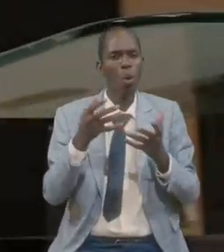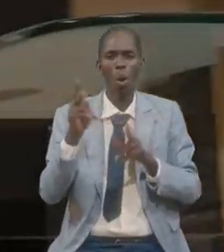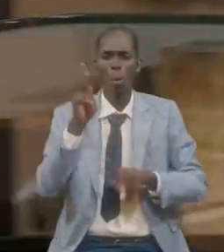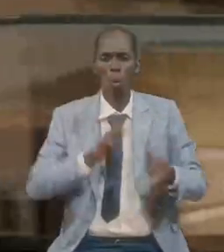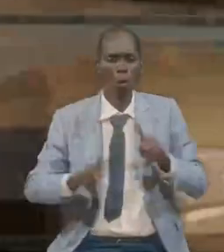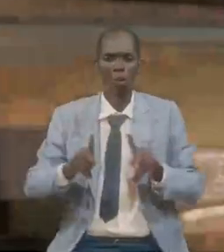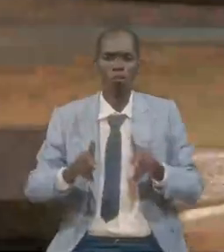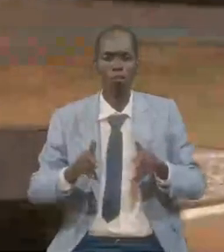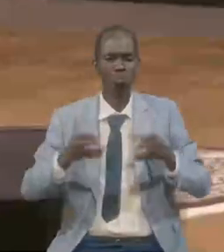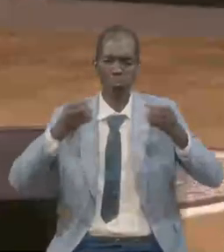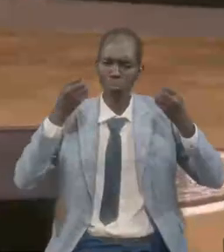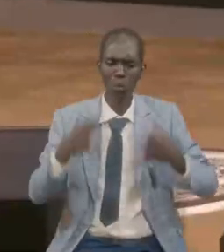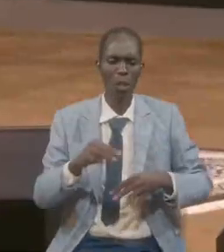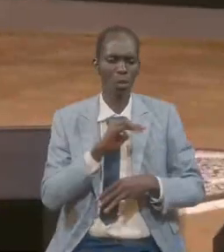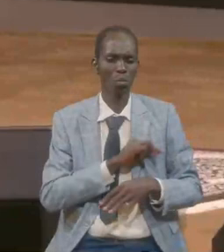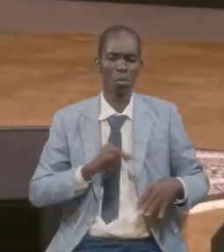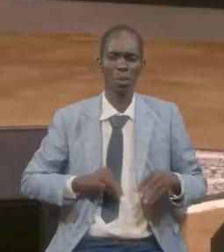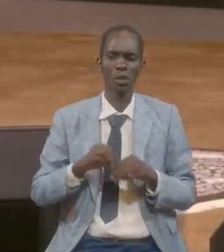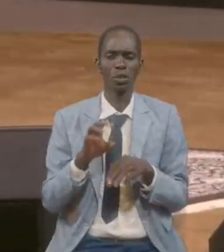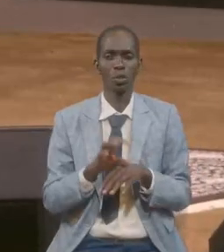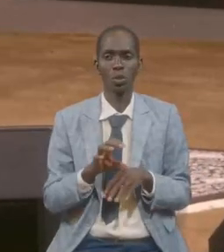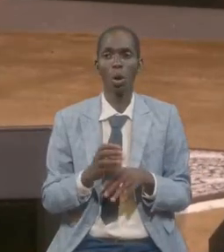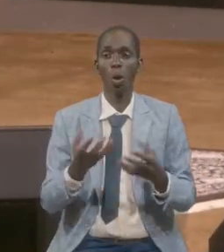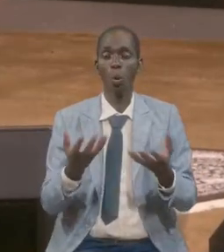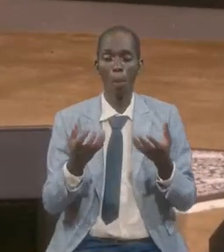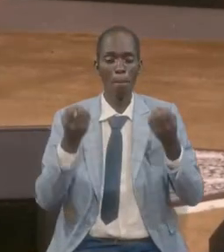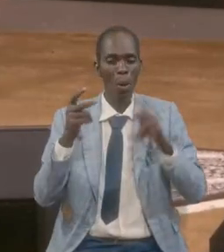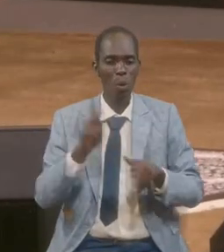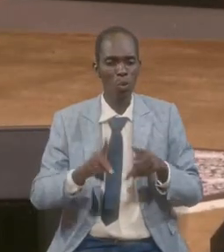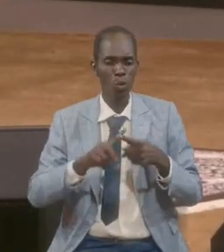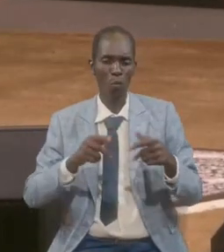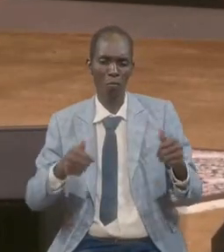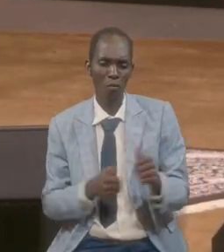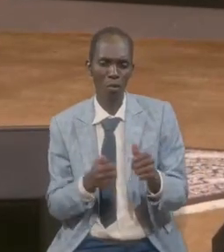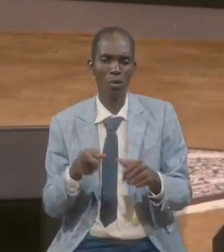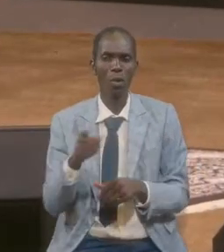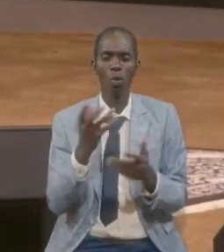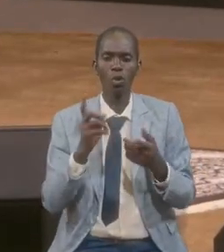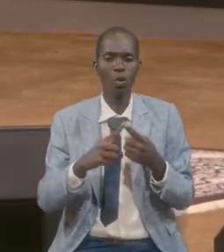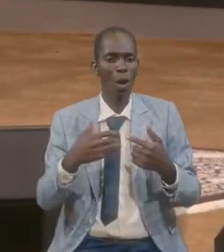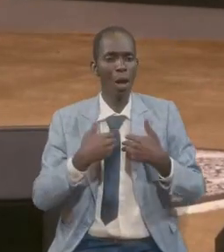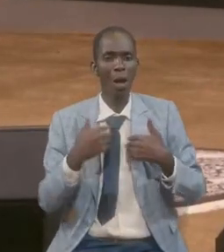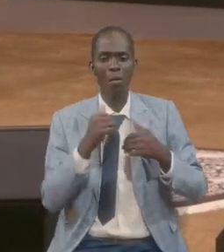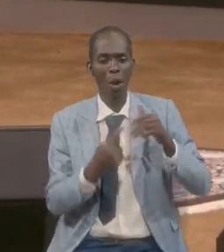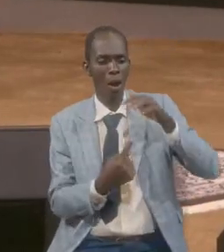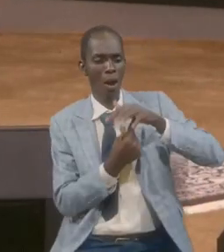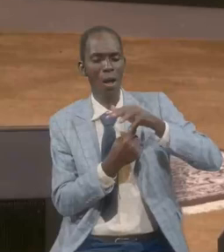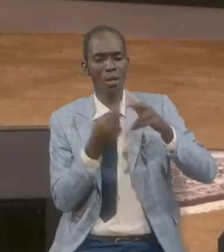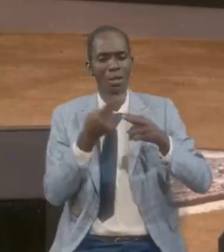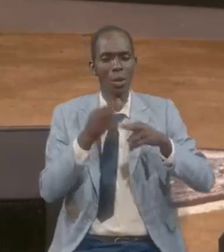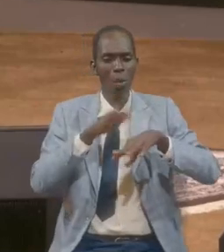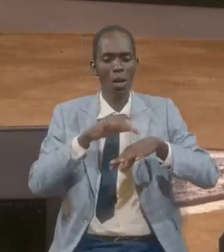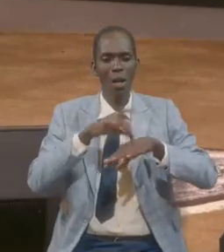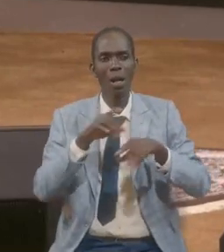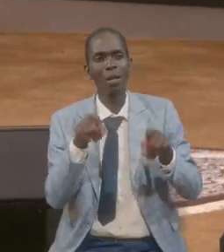Ils veulent une grande foule. Ils veulent que beaucoup de personnes les suivent. Ils veulent être réputés,